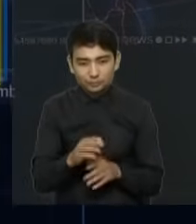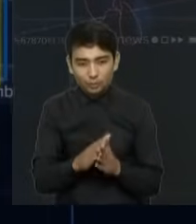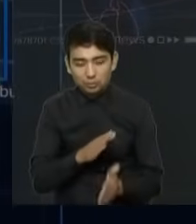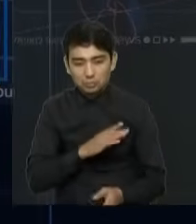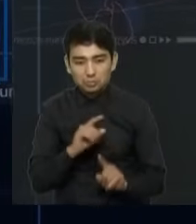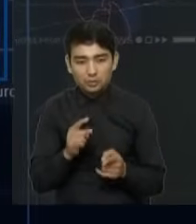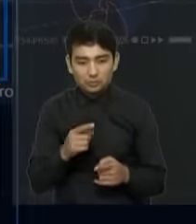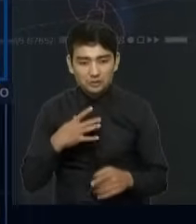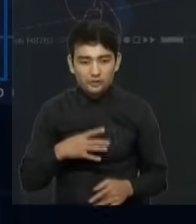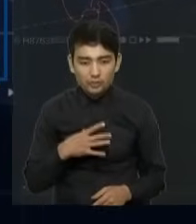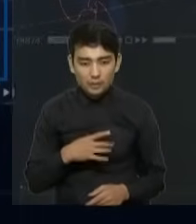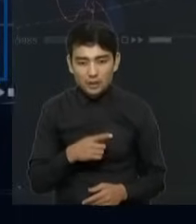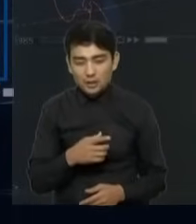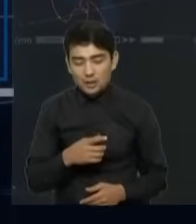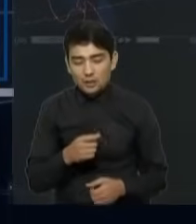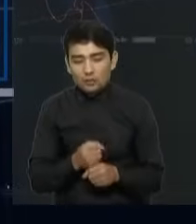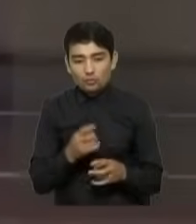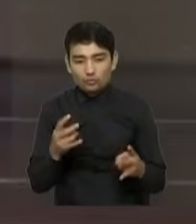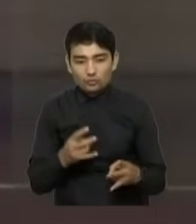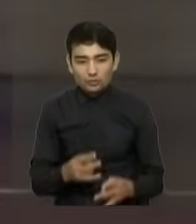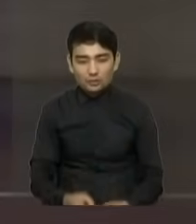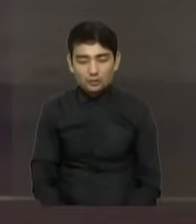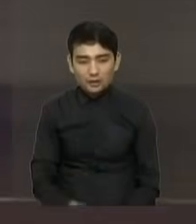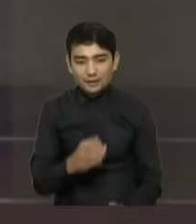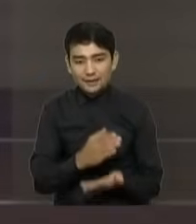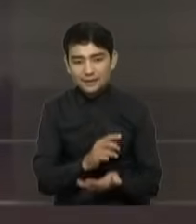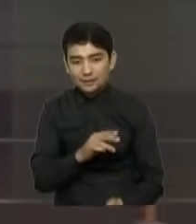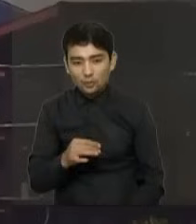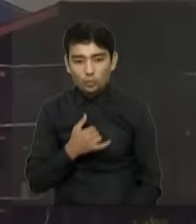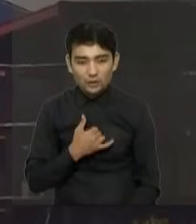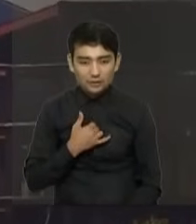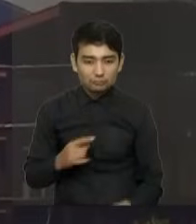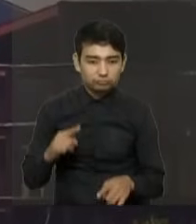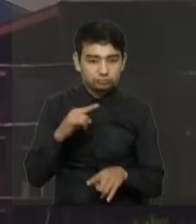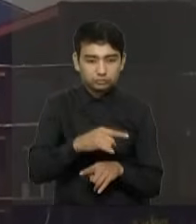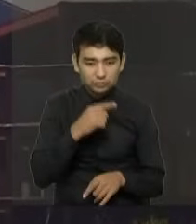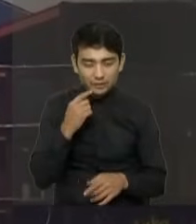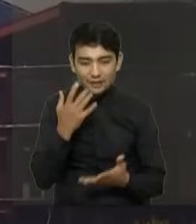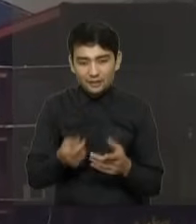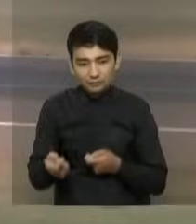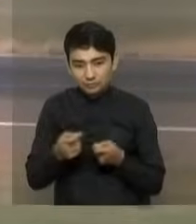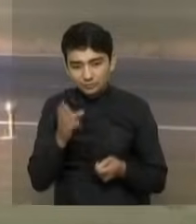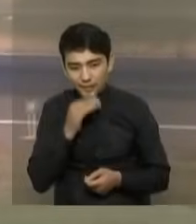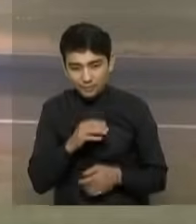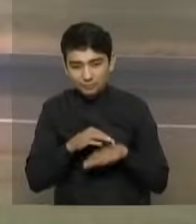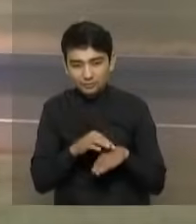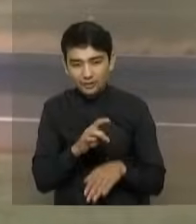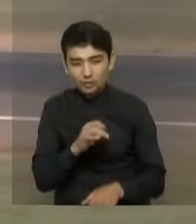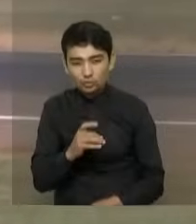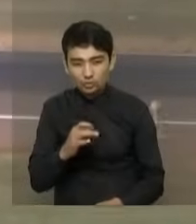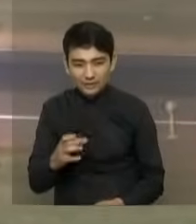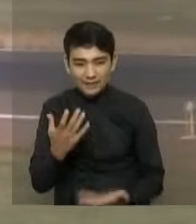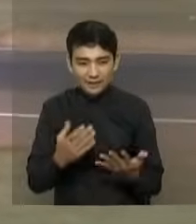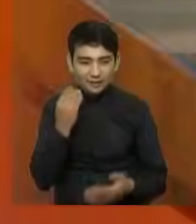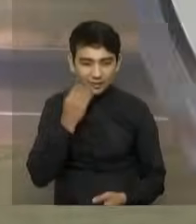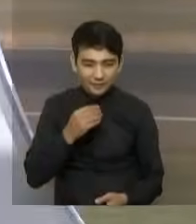проблема в целом с приобретением воздушных судов. Есть ли у наших авиаперевозчиков ресурсы и не отразится ли это на качестве полетов